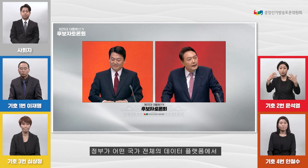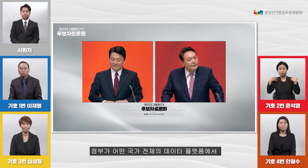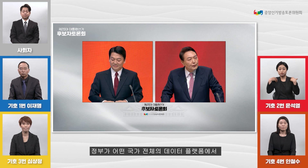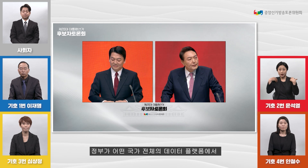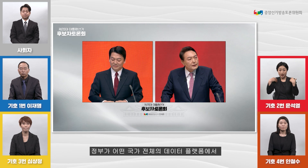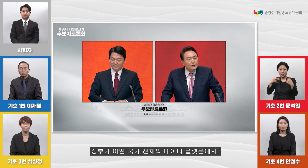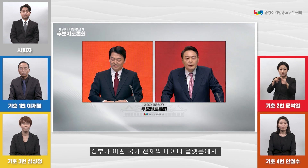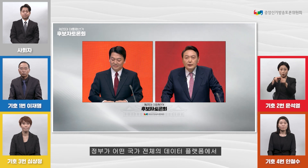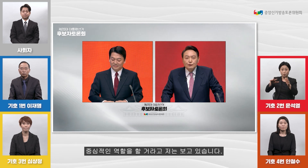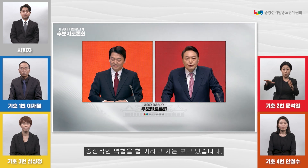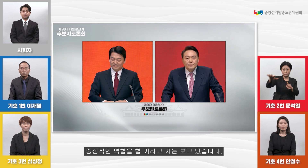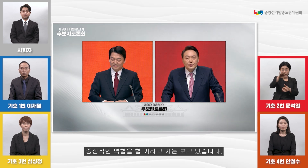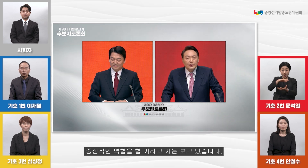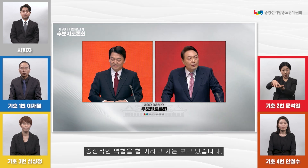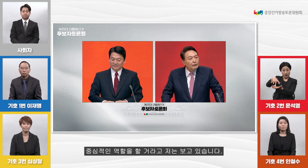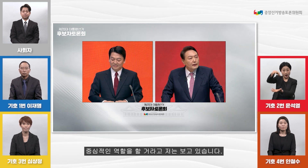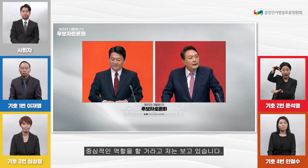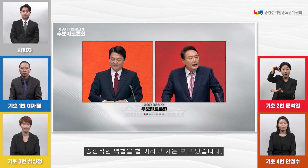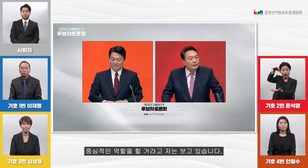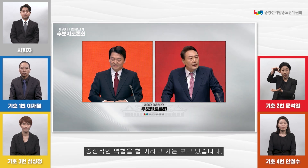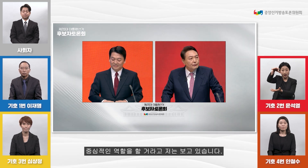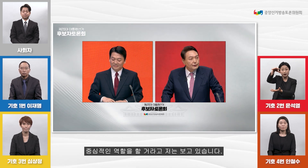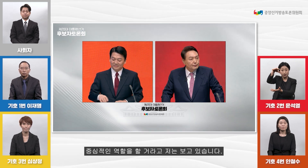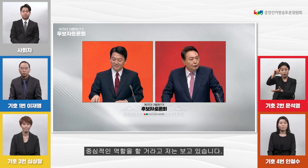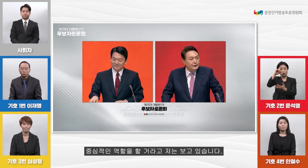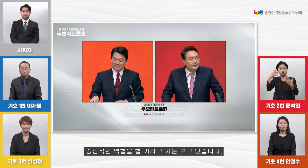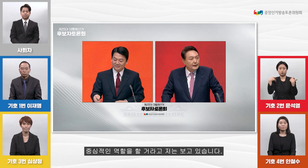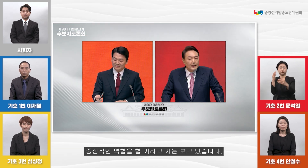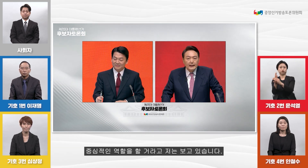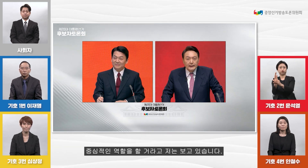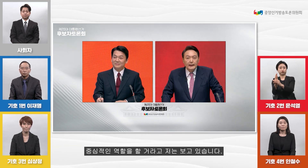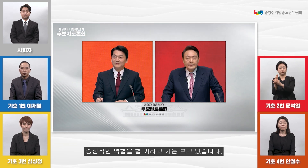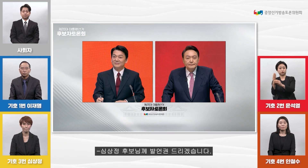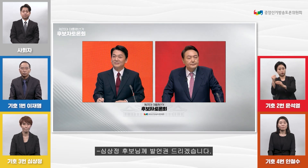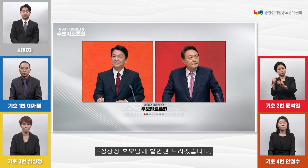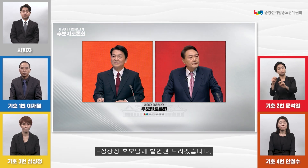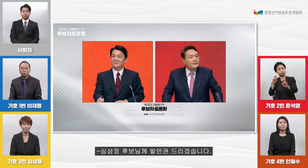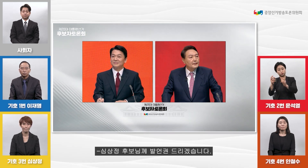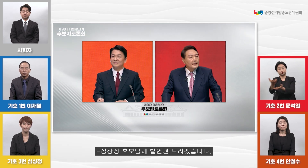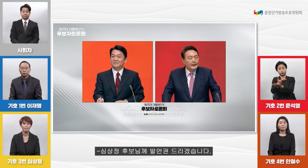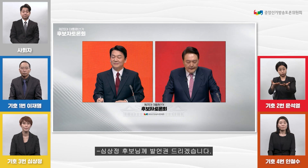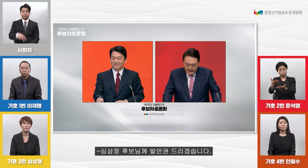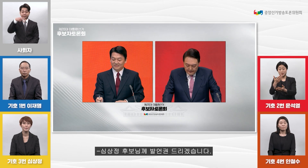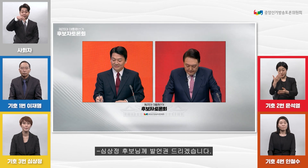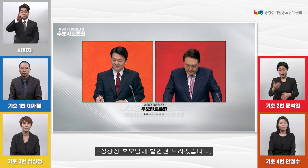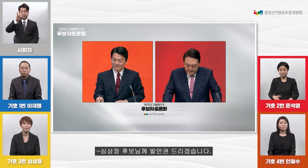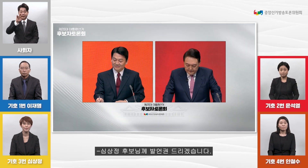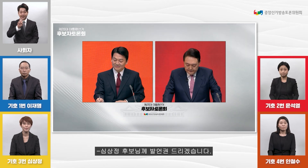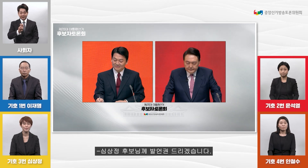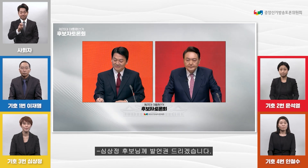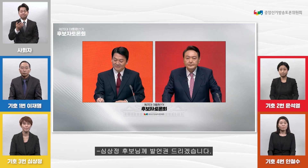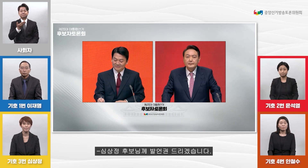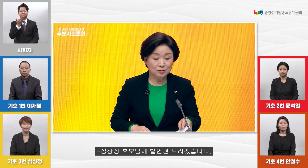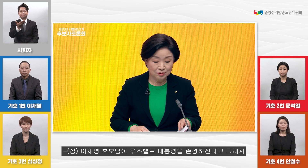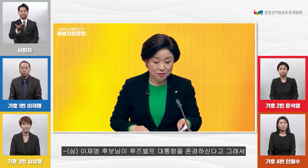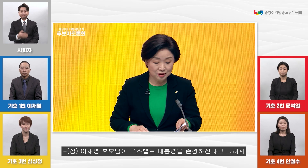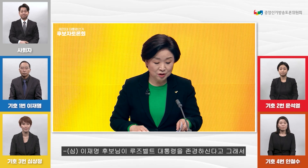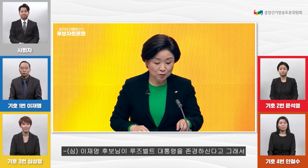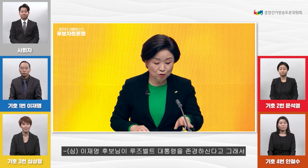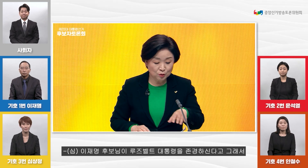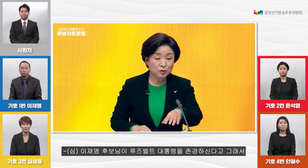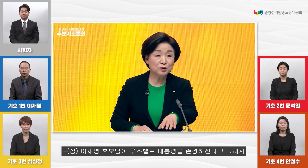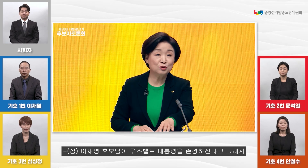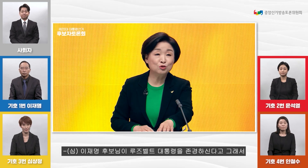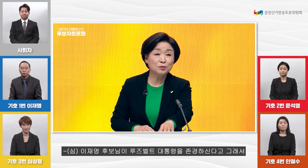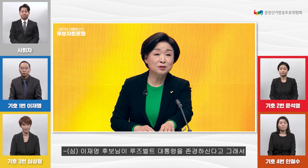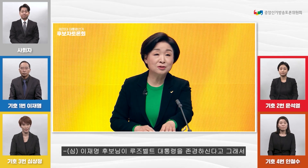데이터 플랫폼에서 중심적인 역할을 할 거라고 저는 보고 있습니다. 네. 네, 심상정 후보님께 발언권 드리겠습니다. 네,